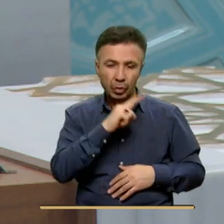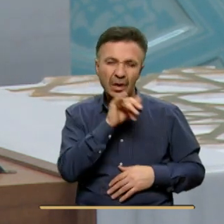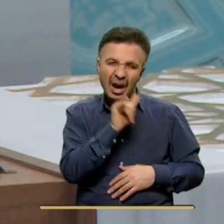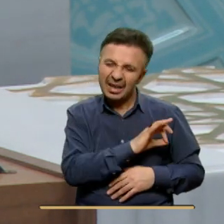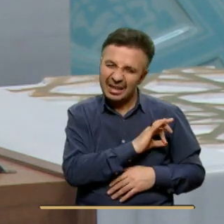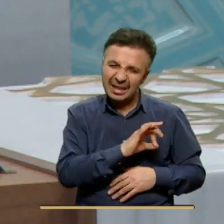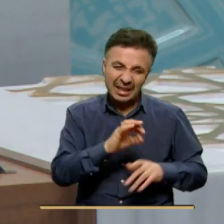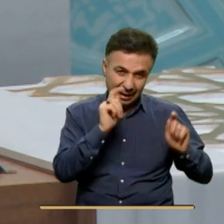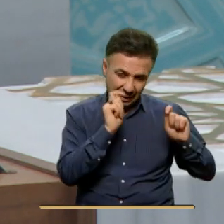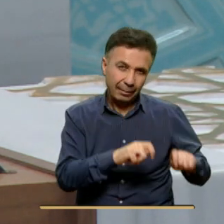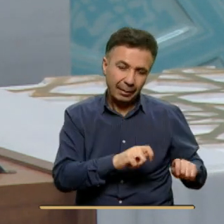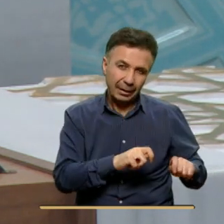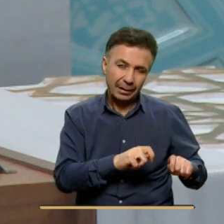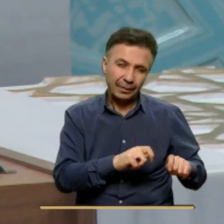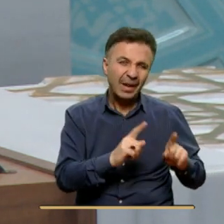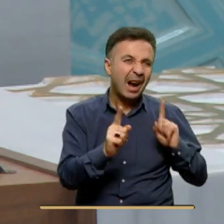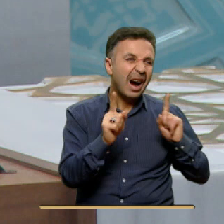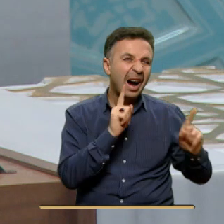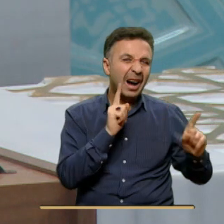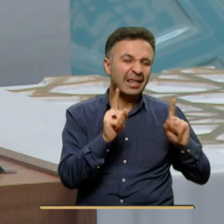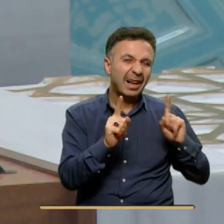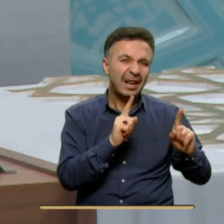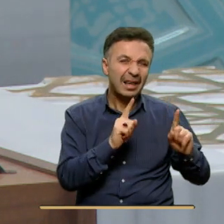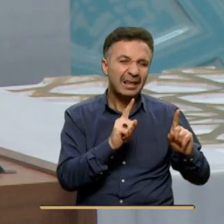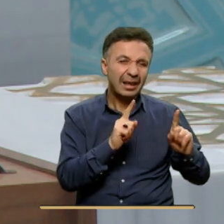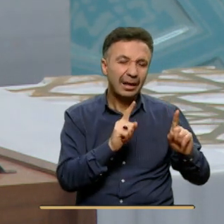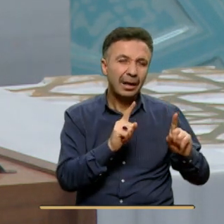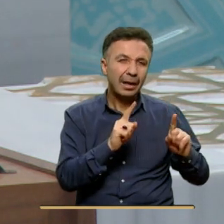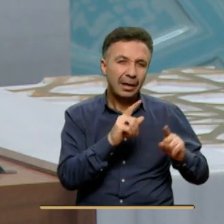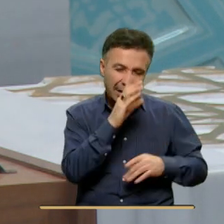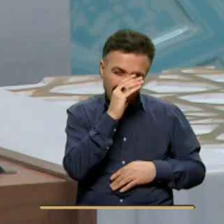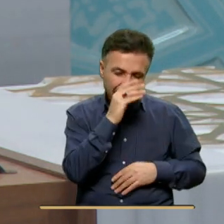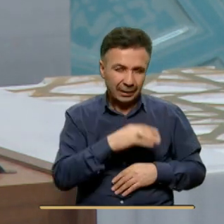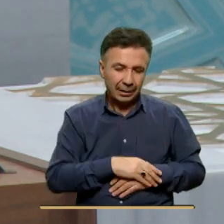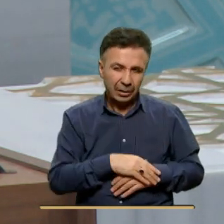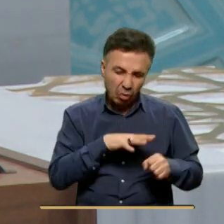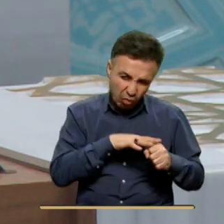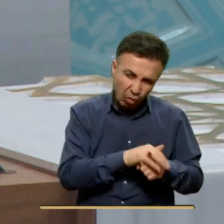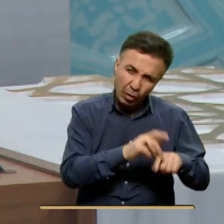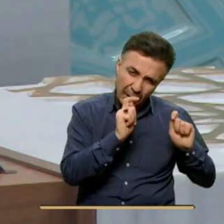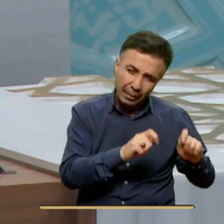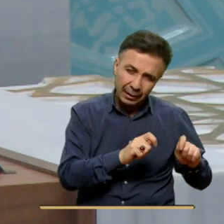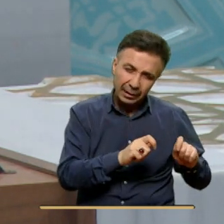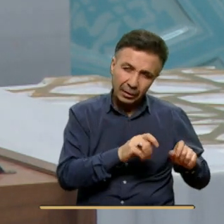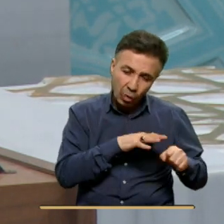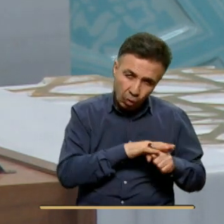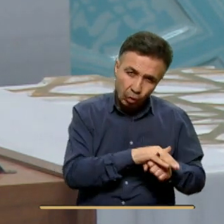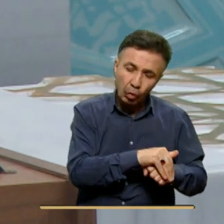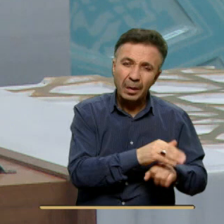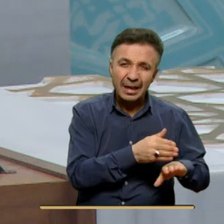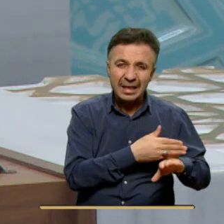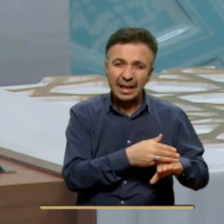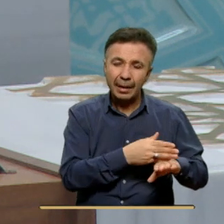haksızlık edilmektedir. Adaleti yanıltmaktadır. Zulmedilmektedir. zulme vesile